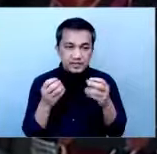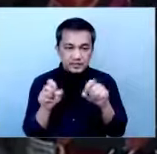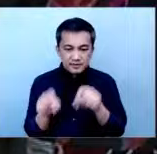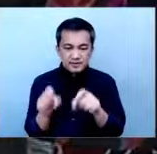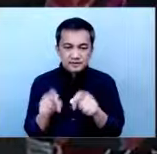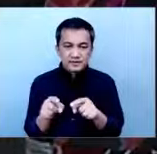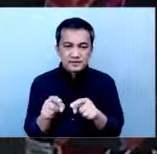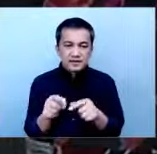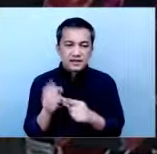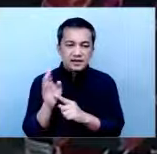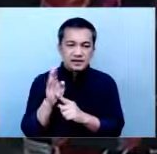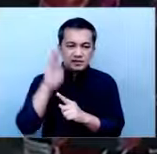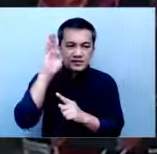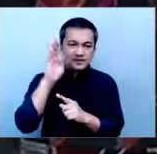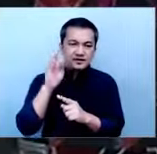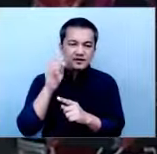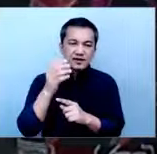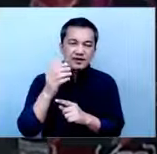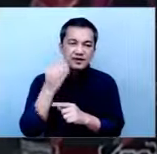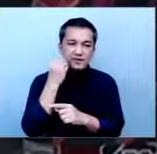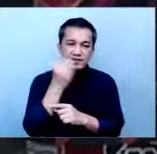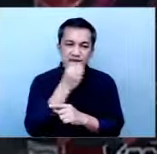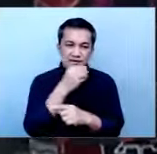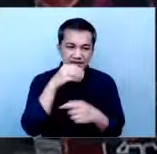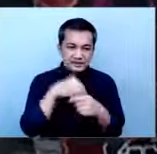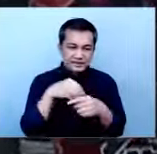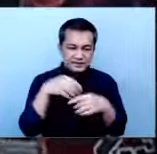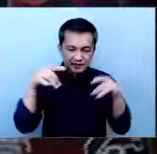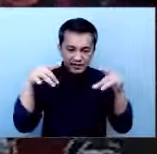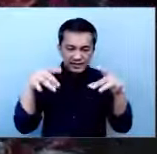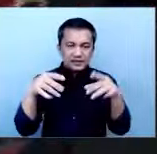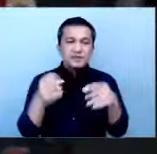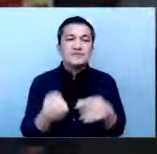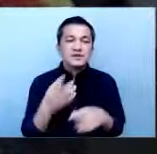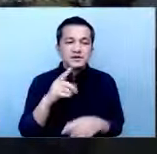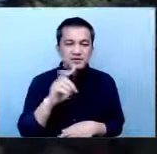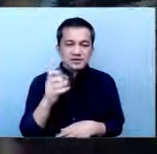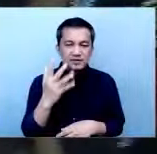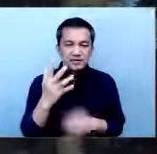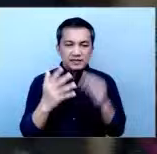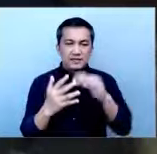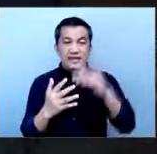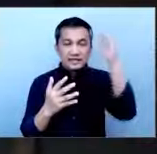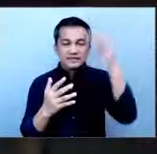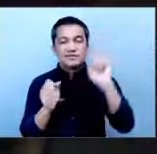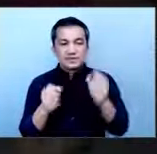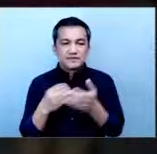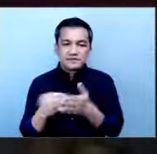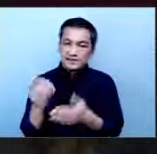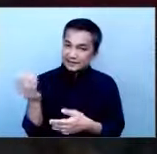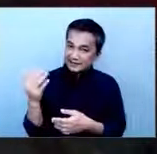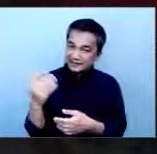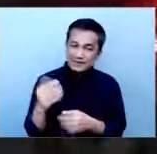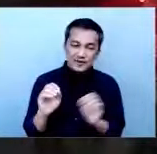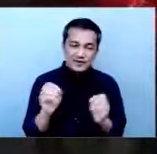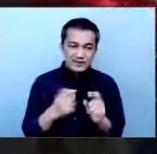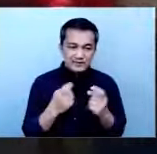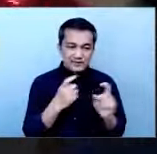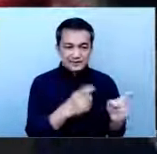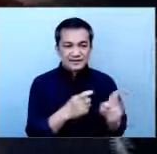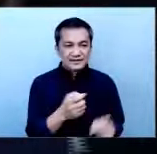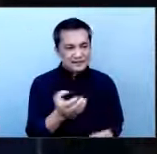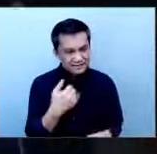mga balloons na may flowers sa loob, na may pailaw. Sa halagang 150 pataas, makakabili na kayo nito. Kaya sa mga wala pang pangregalo